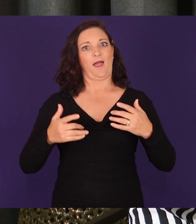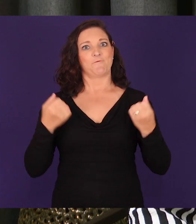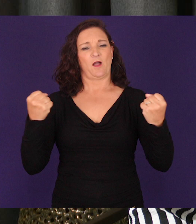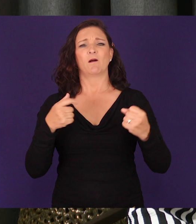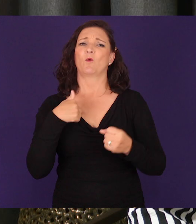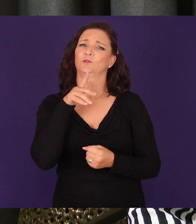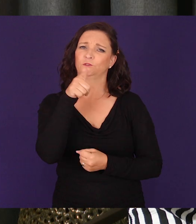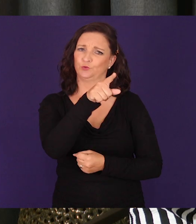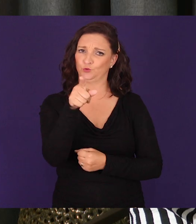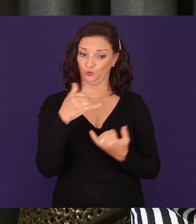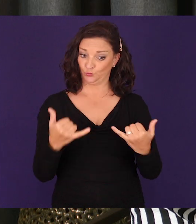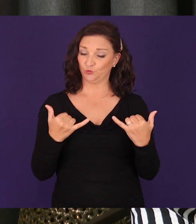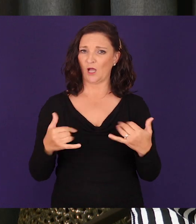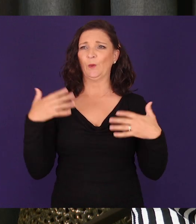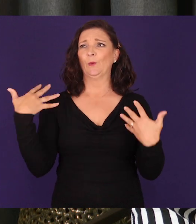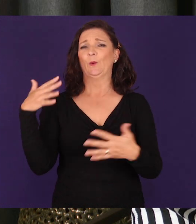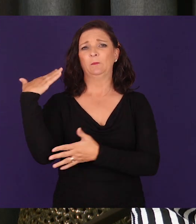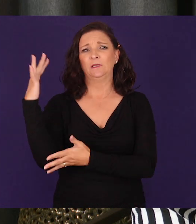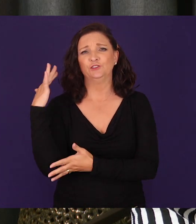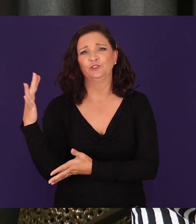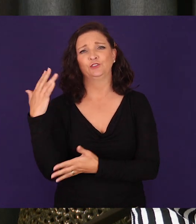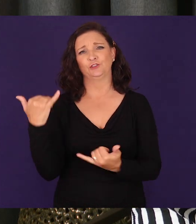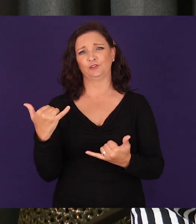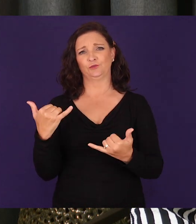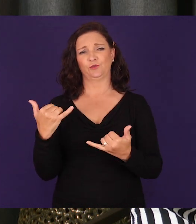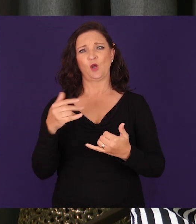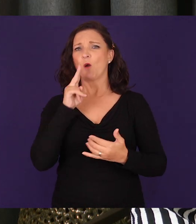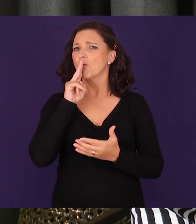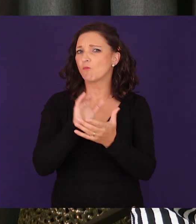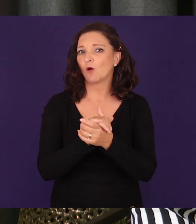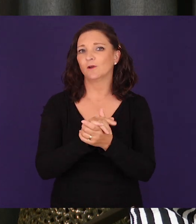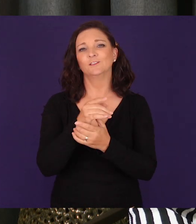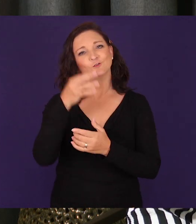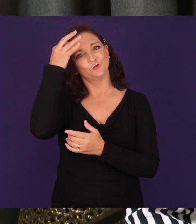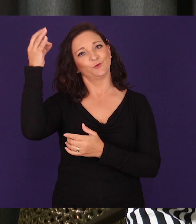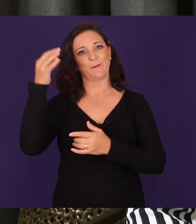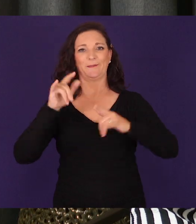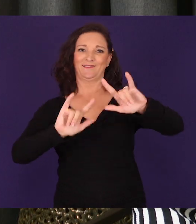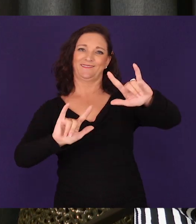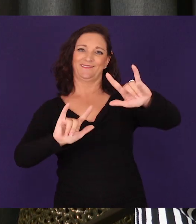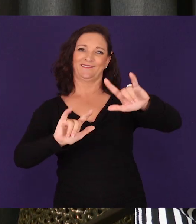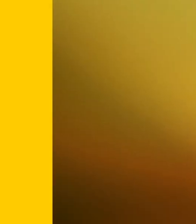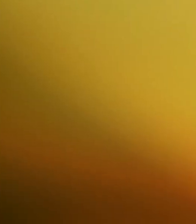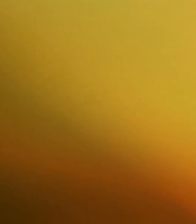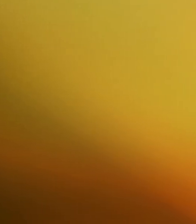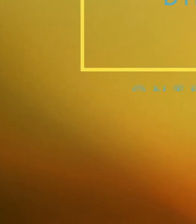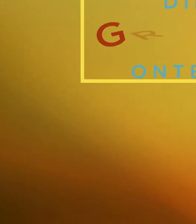wil vir jou sê, vandag met hierdie boodskap, en hierdie belofte gaan droom weer.